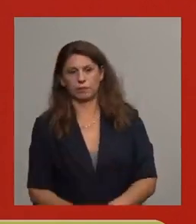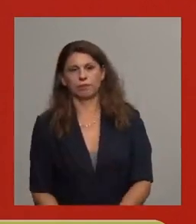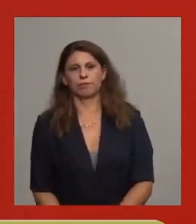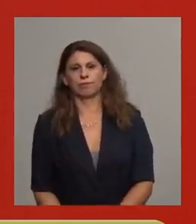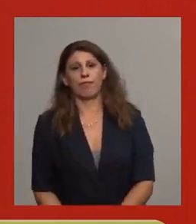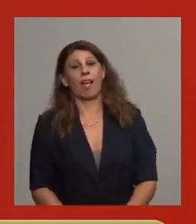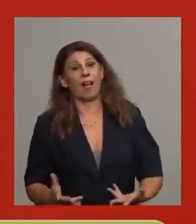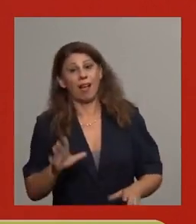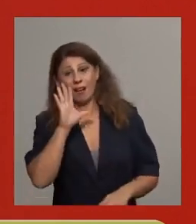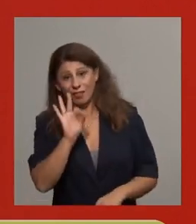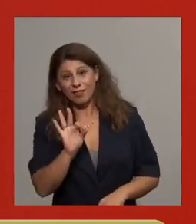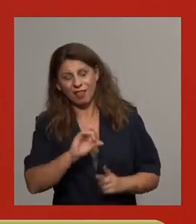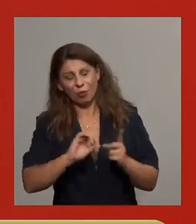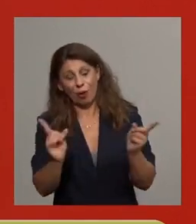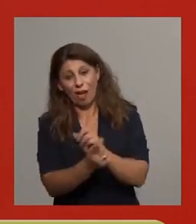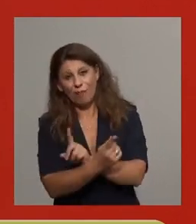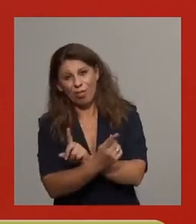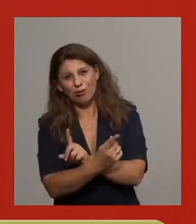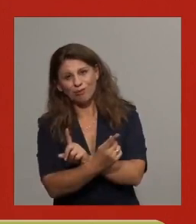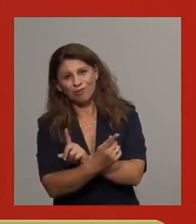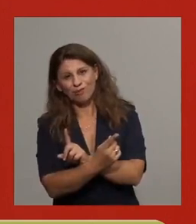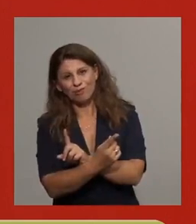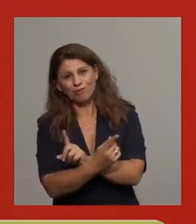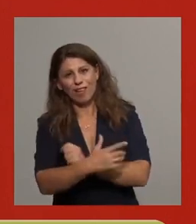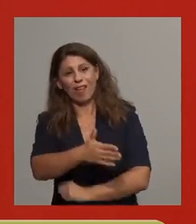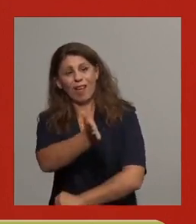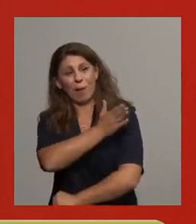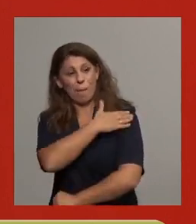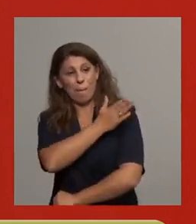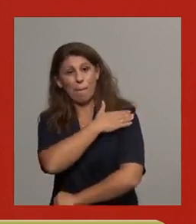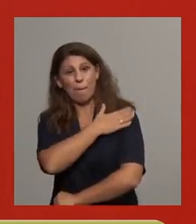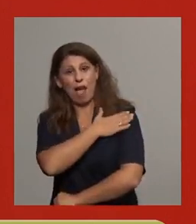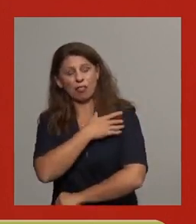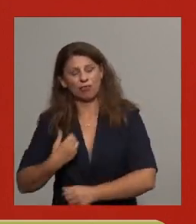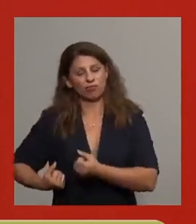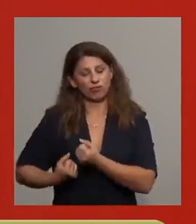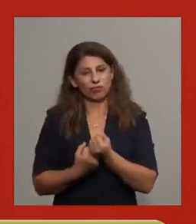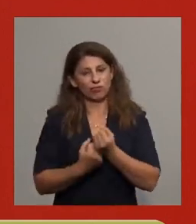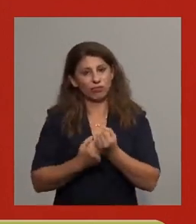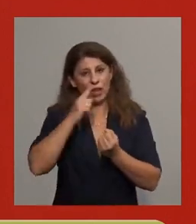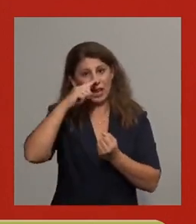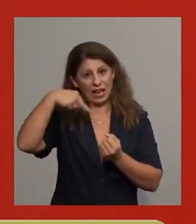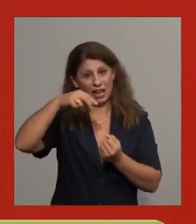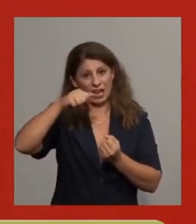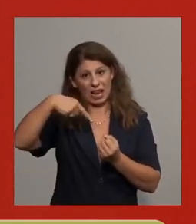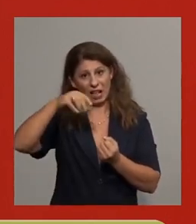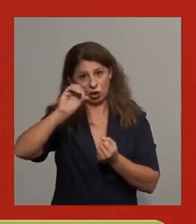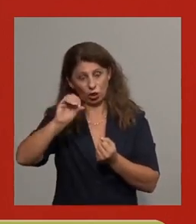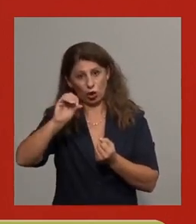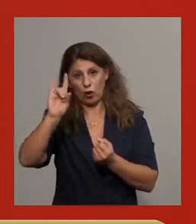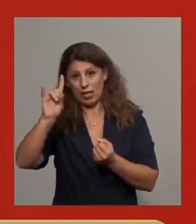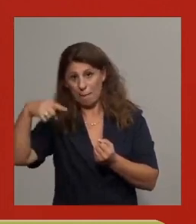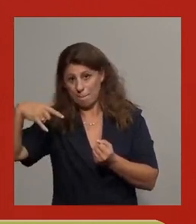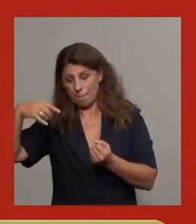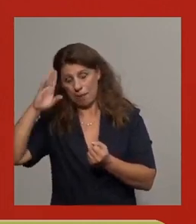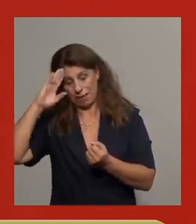Ακριβώς όμως το αντίθετο συμβαίνει. Με τις πλάτες του ΝΑΤΟ και τον ΗΠΑ, η Τουρκία γκριζάρει